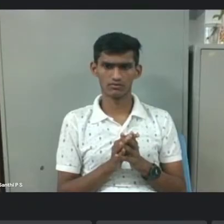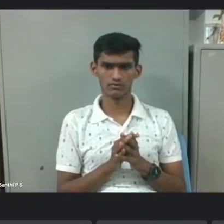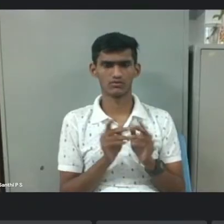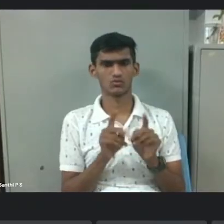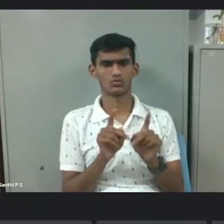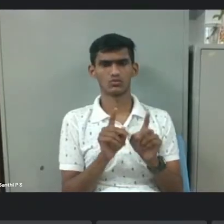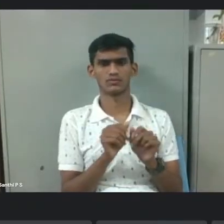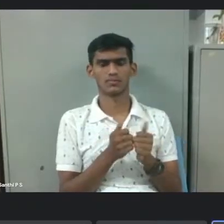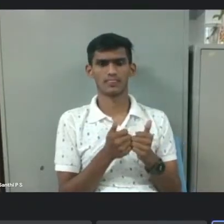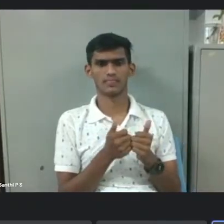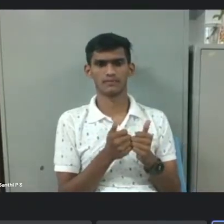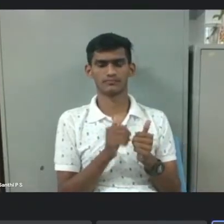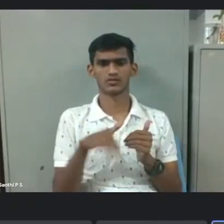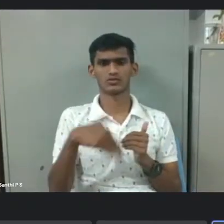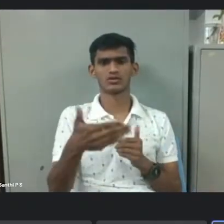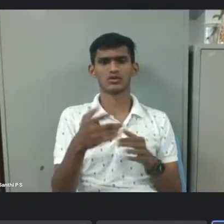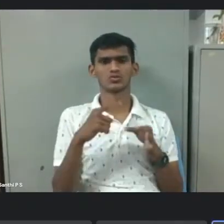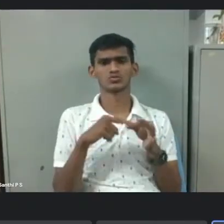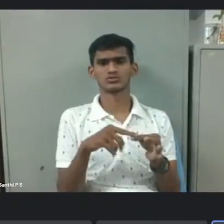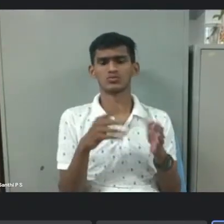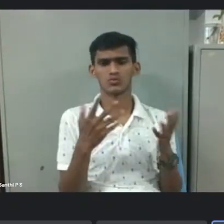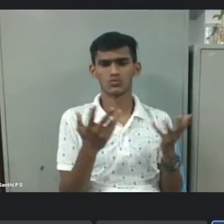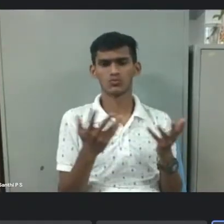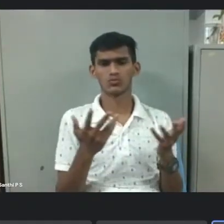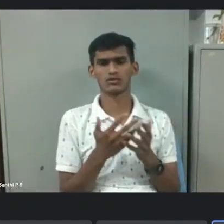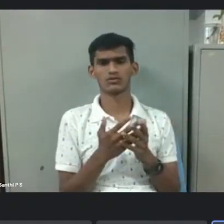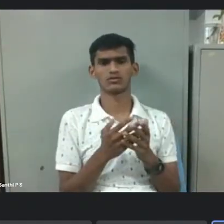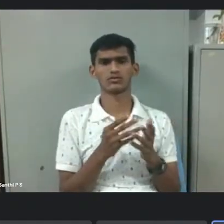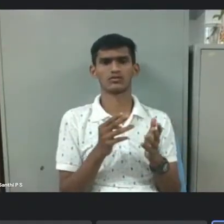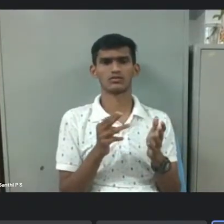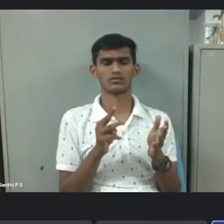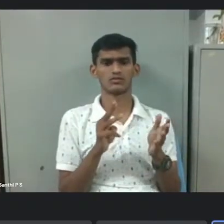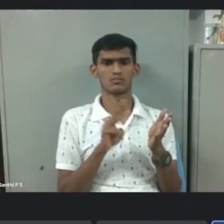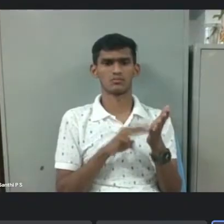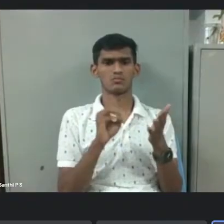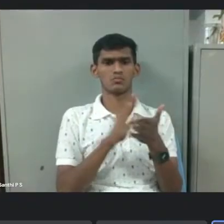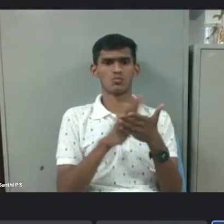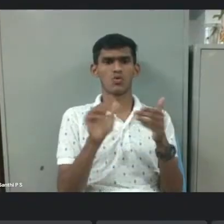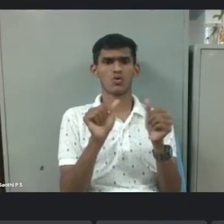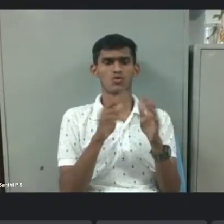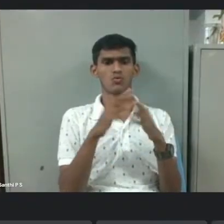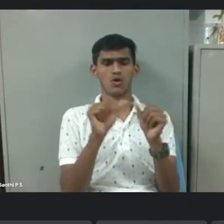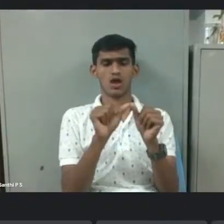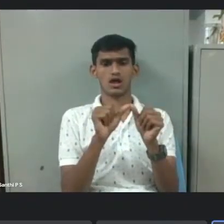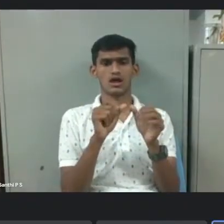ഓക്കെ, അടുത്ത ചോദ്യം മിസ് മോഹുവ ജയകുമാർ ചോദിച്ചിരിക്കുന്നതാണ്.